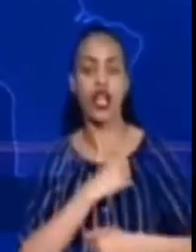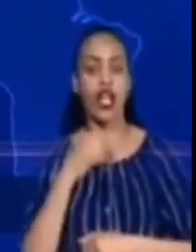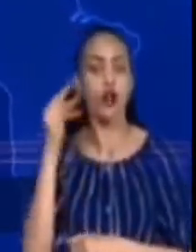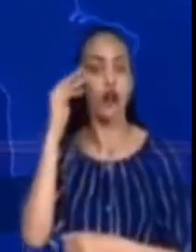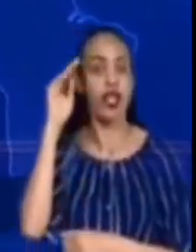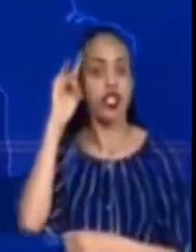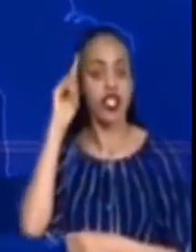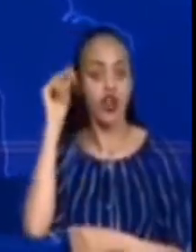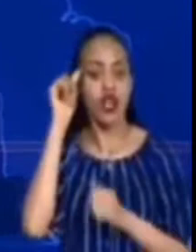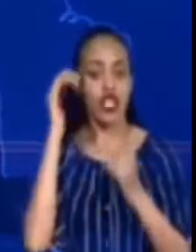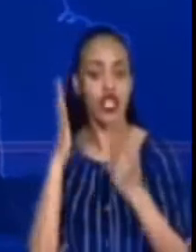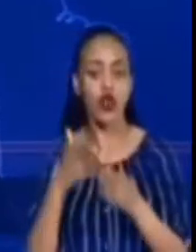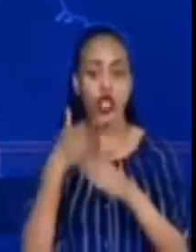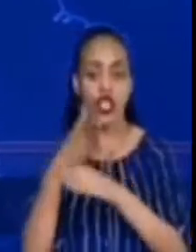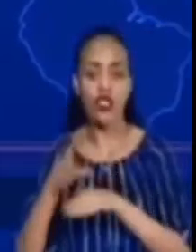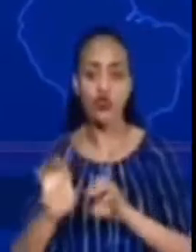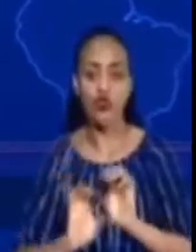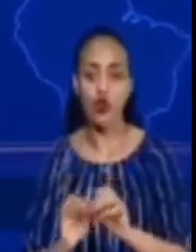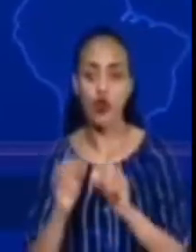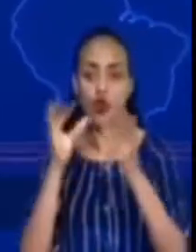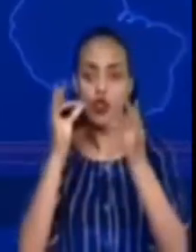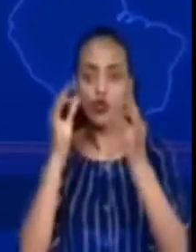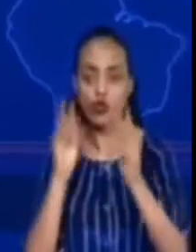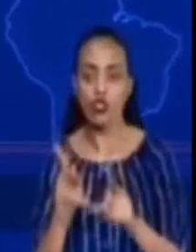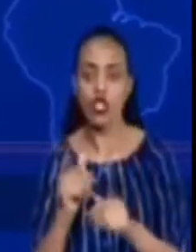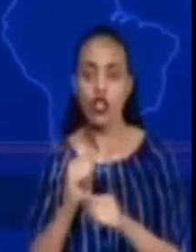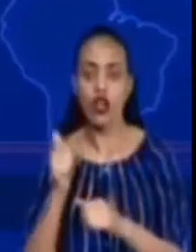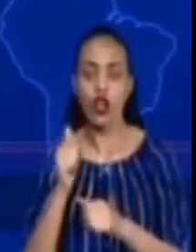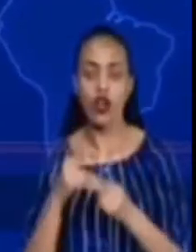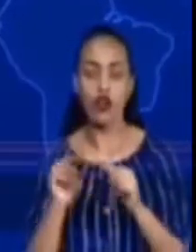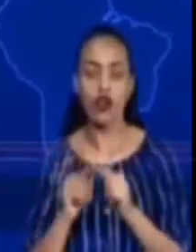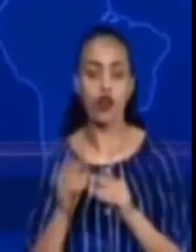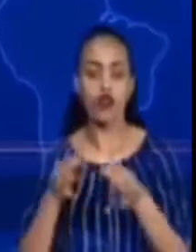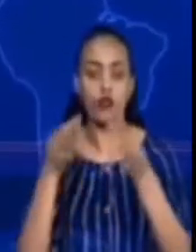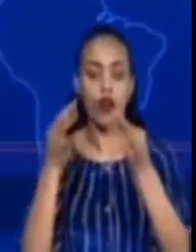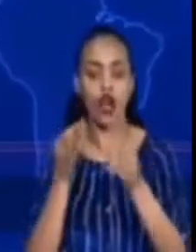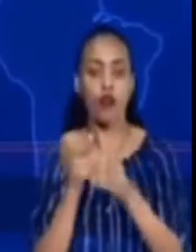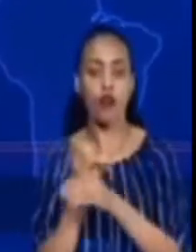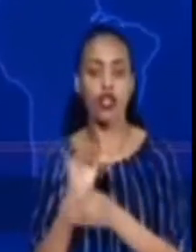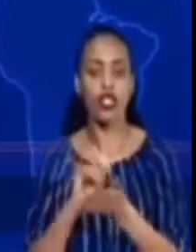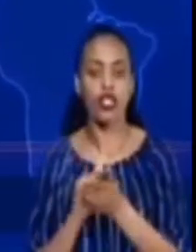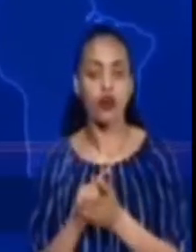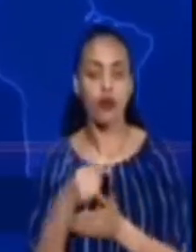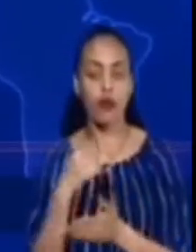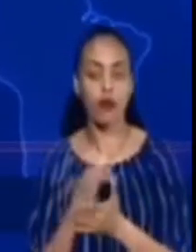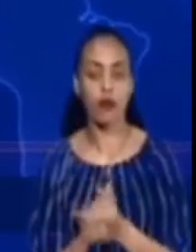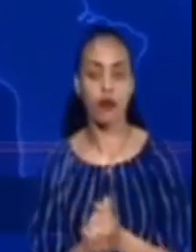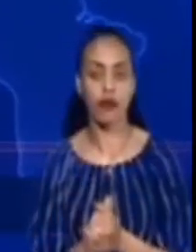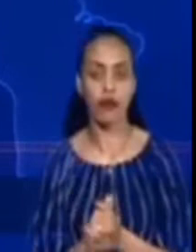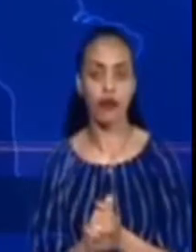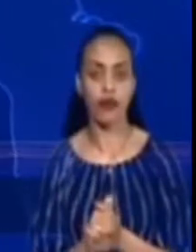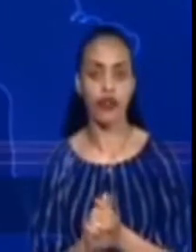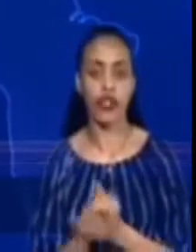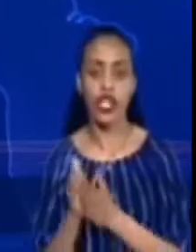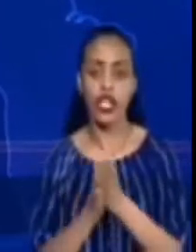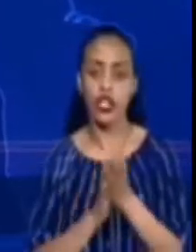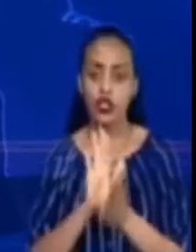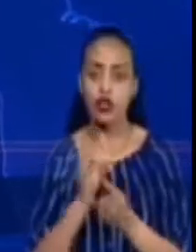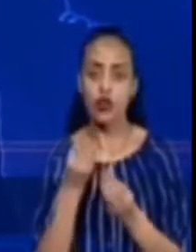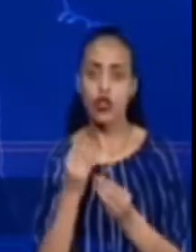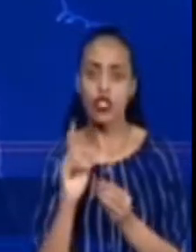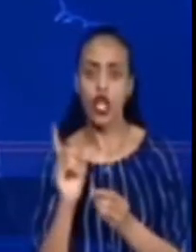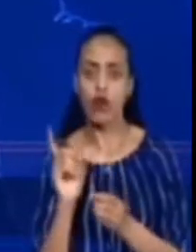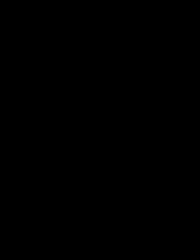በውሸት ታሪክ ላይ አክሱም ላይ መስጂድ እንዳይሰራ ከሎለን ረት ሐለ እንዴ መስጂድ እንዳይቋቋም ጽዮን ታቦት